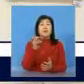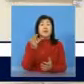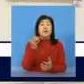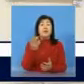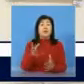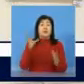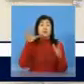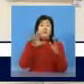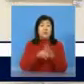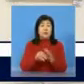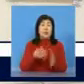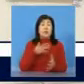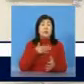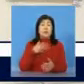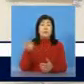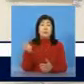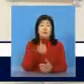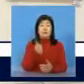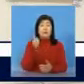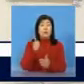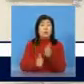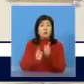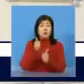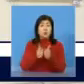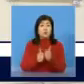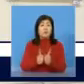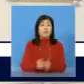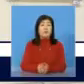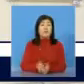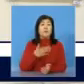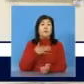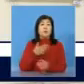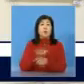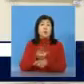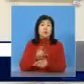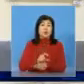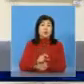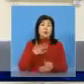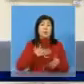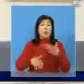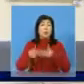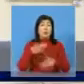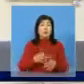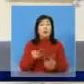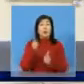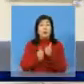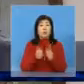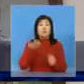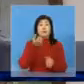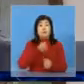Бұл менің өмірімдегі ең бірінші конкурсым. Және де мен өте қуаныштымын осы конкурста